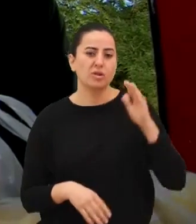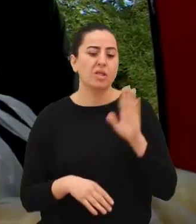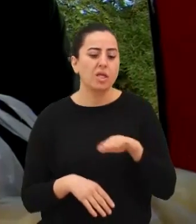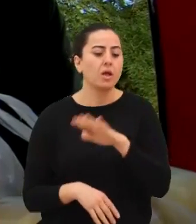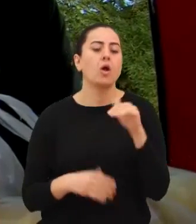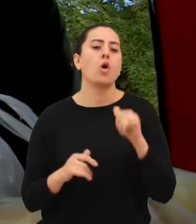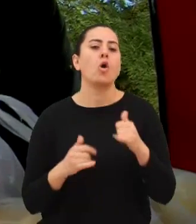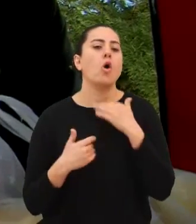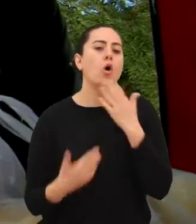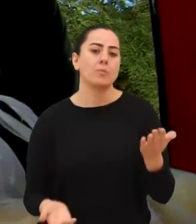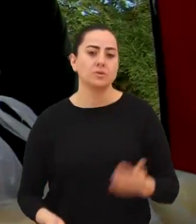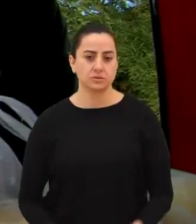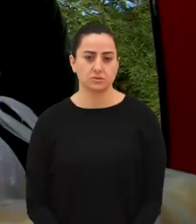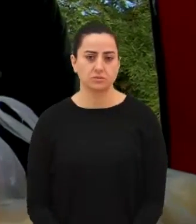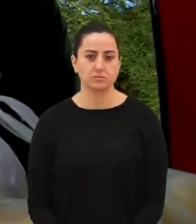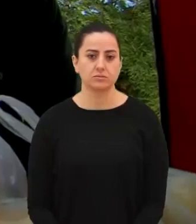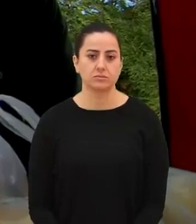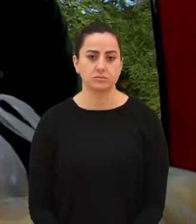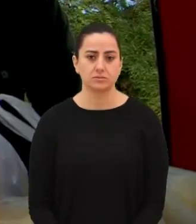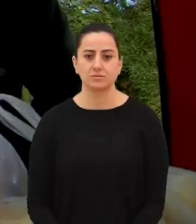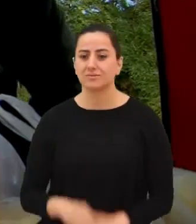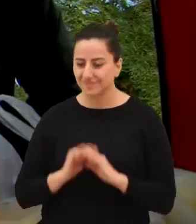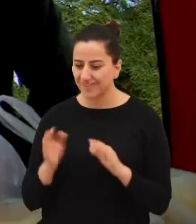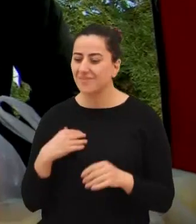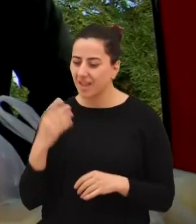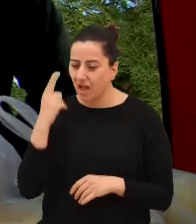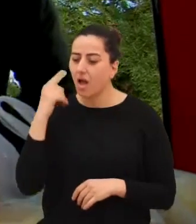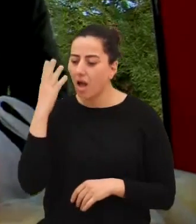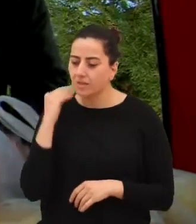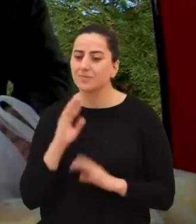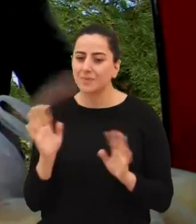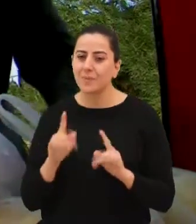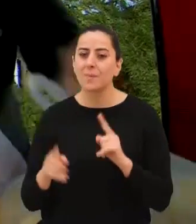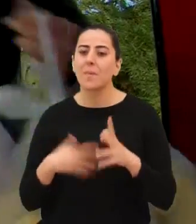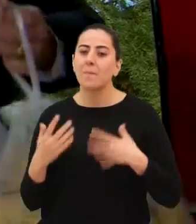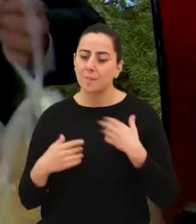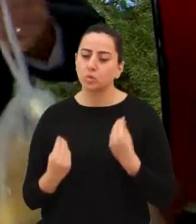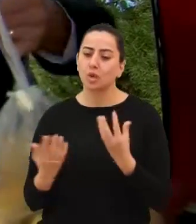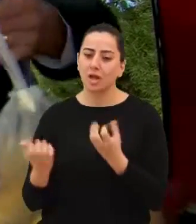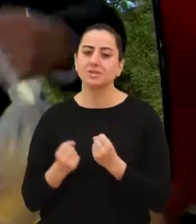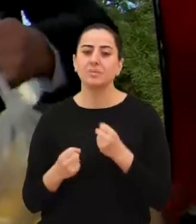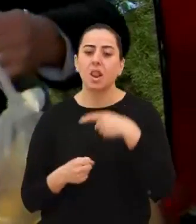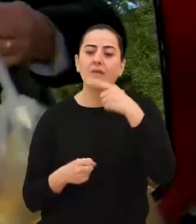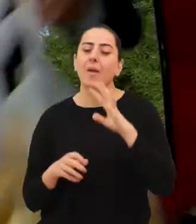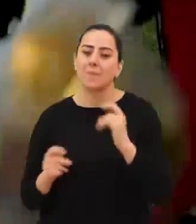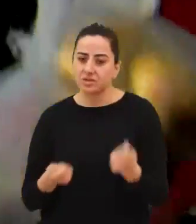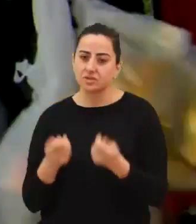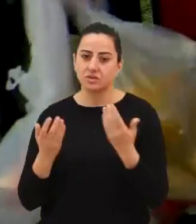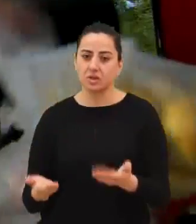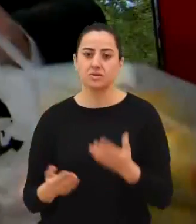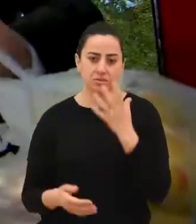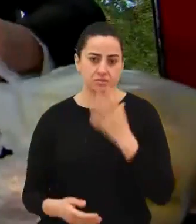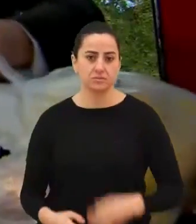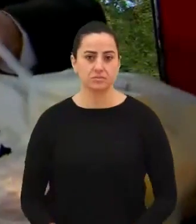yani oyuncaklarla hayatta oynamaz çocuk benim. Tamam, ben aldım mesajı Şükrü Hanım. Merak etme, en güzelinden alırım. Hadi az az laf çok kiş. Hadi